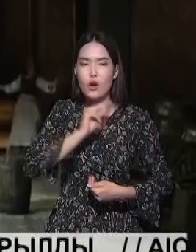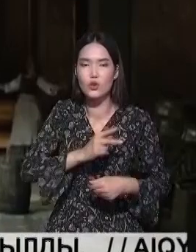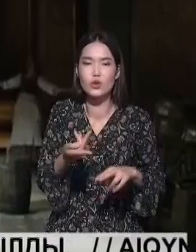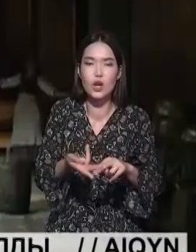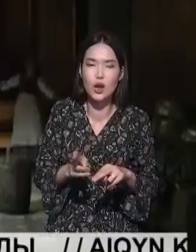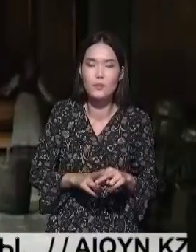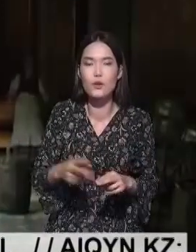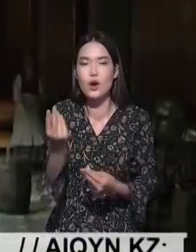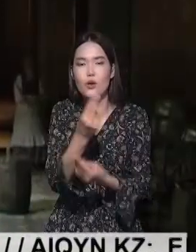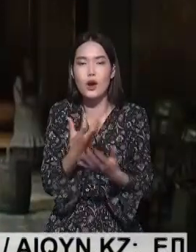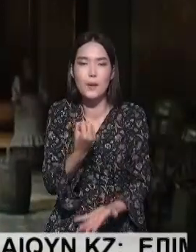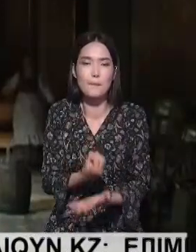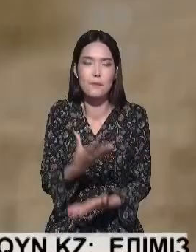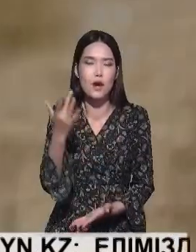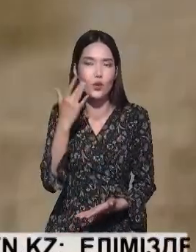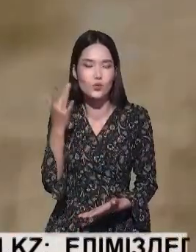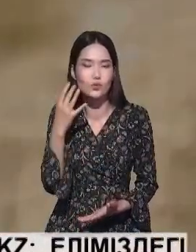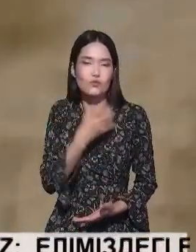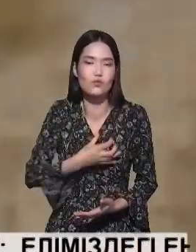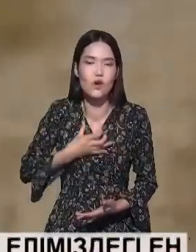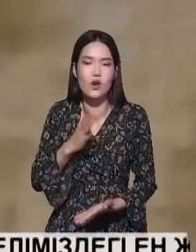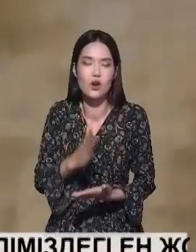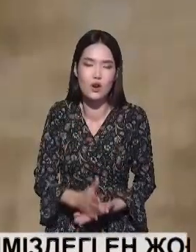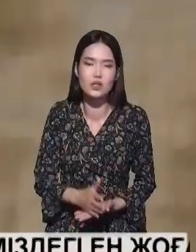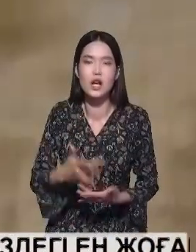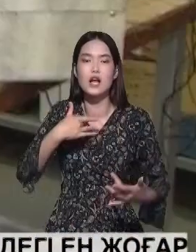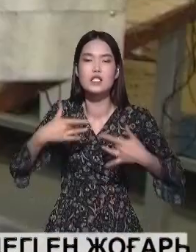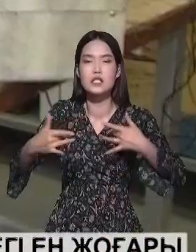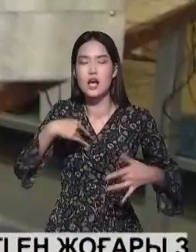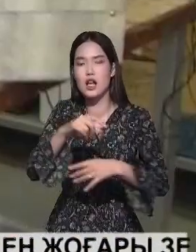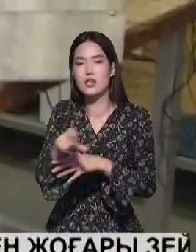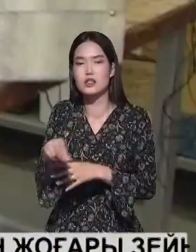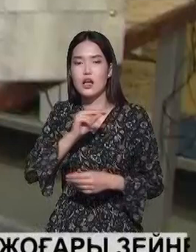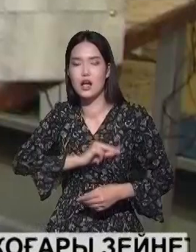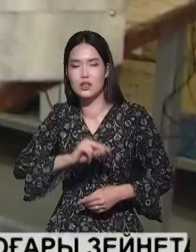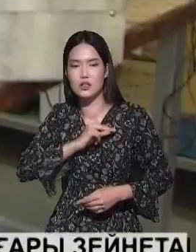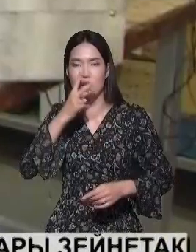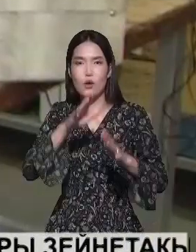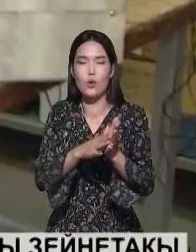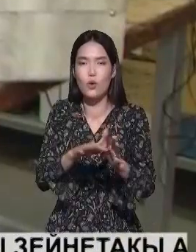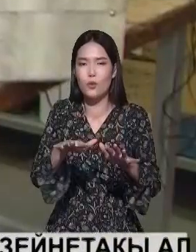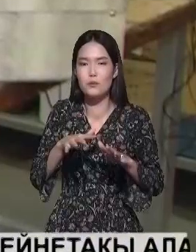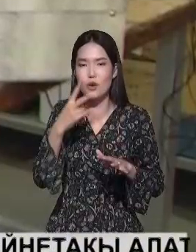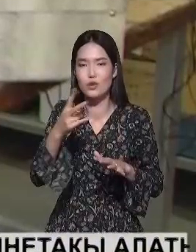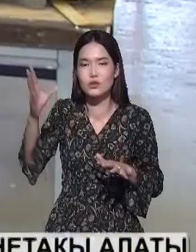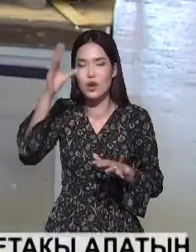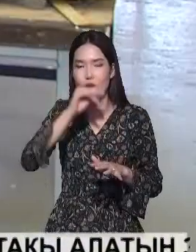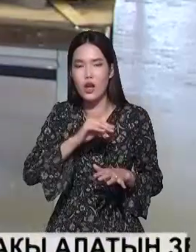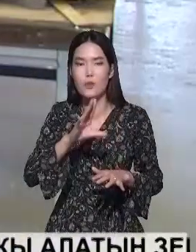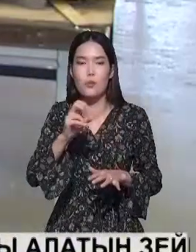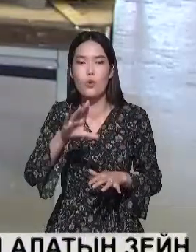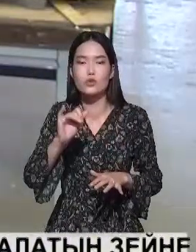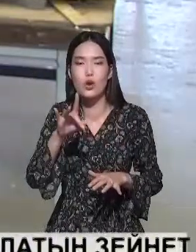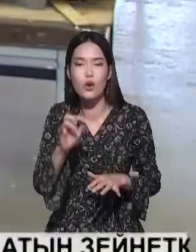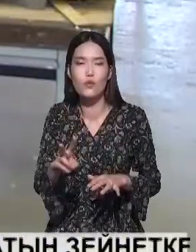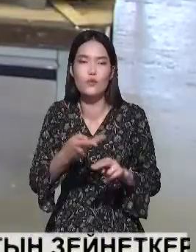асыл өнердің бағасы әрқашан жоғары саналады. Ал сахна сыртындағы сарбаздардың еңбегін көрермен қошеметі бағаламақ. Тұтас қойылымның көркі осы